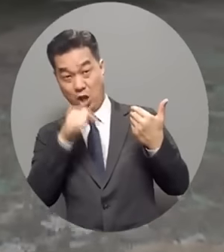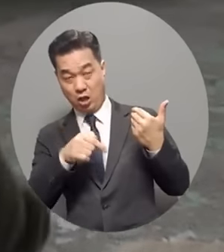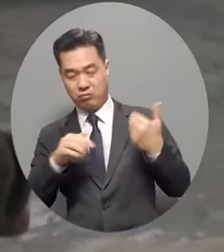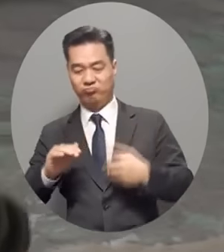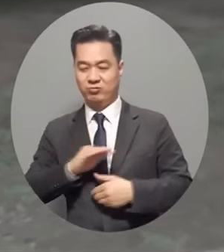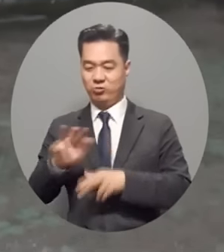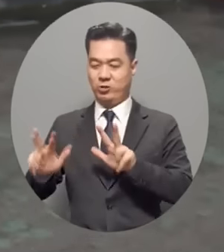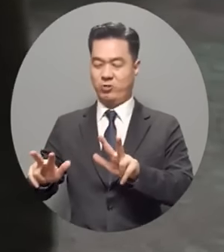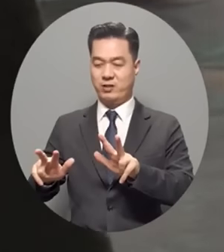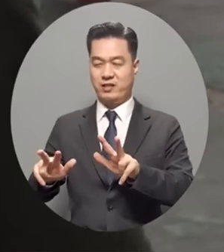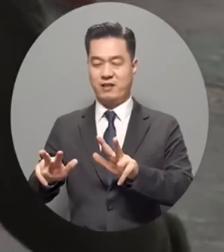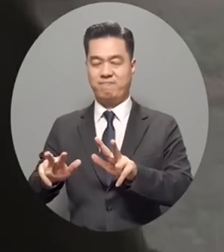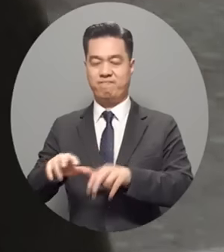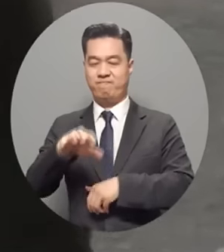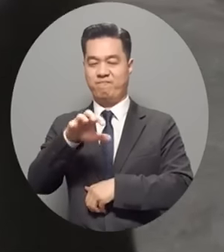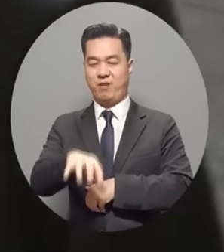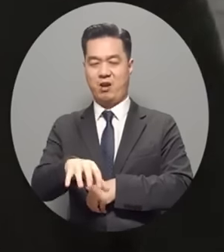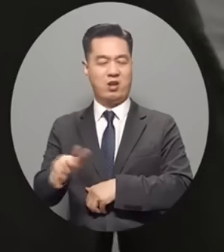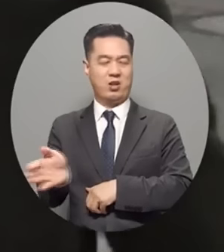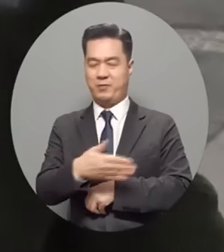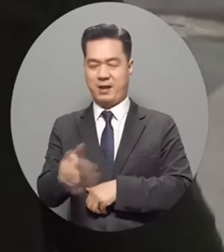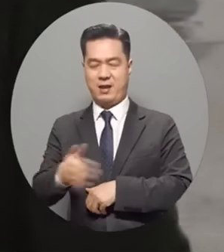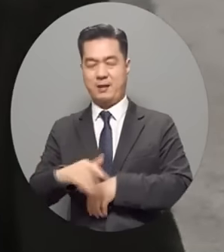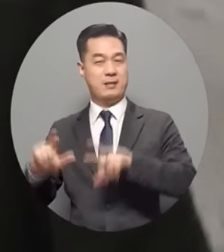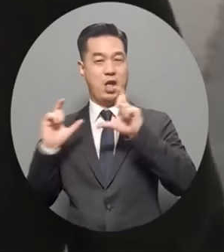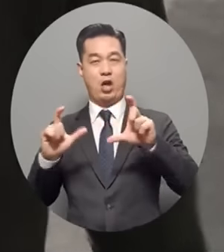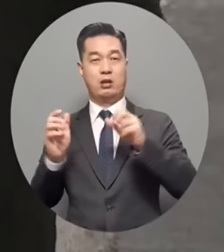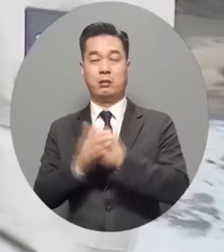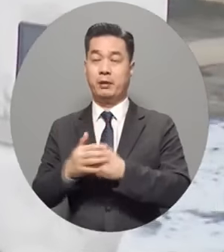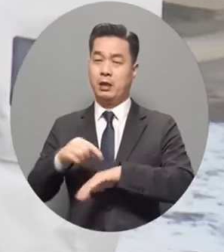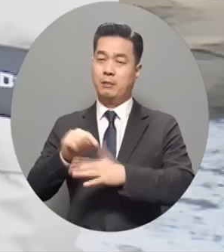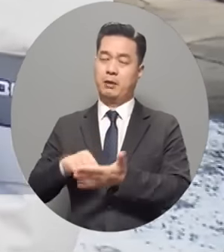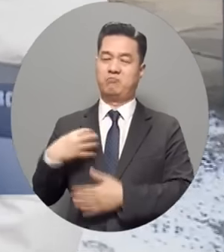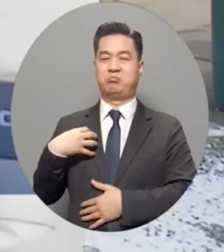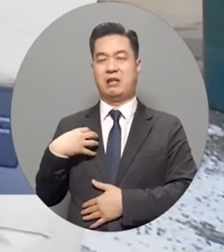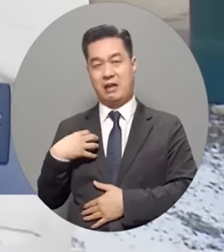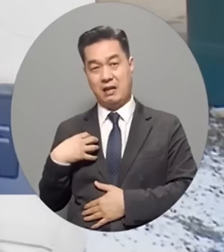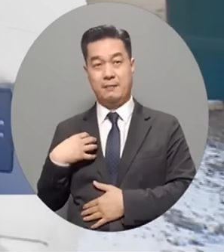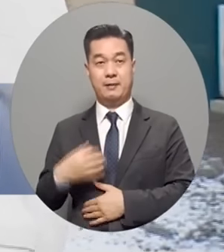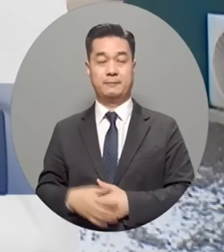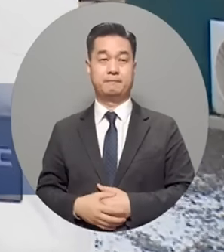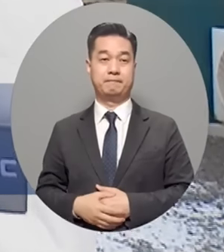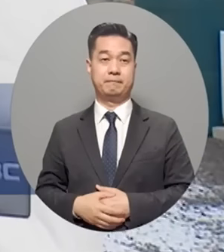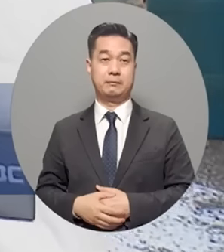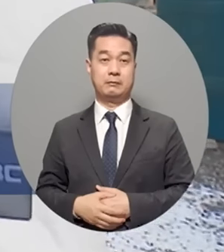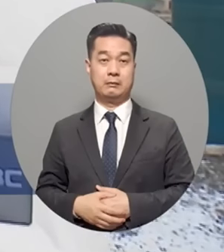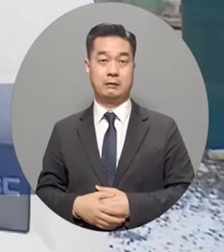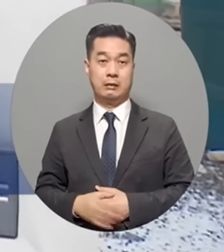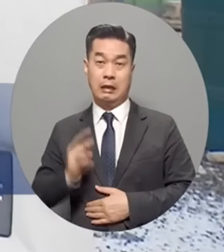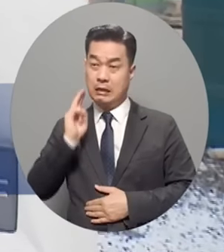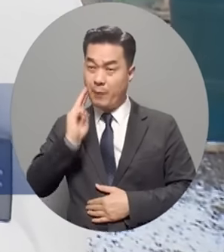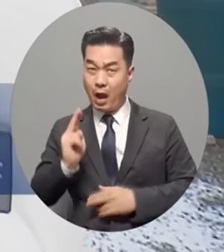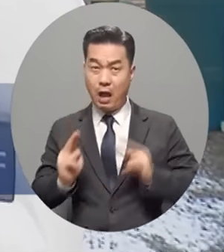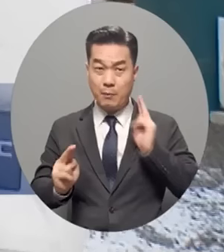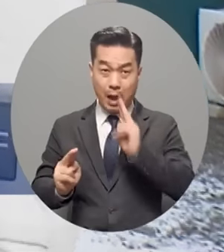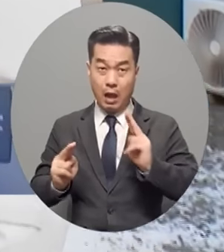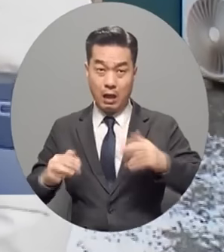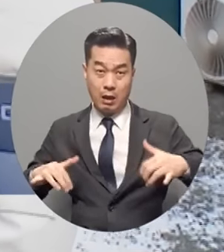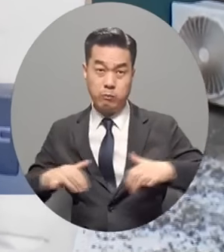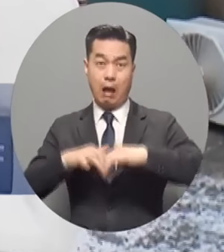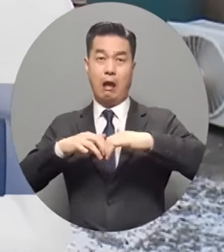완충지대 없다고 선언했다는 뉴스에 마음은 더 무거워졌습니다. 극단으로 치달자라면 우리